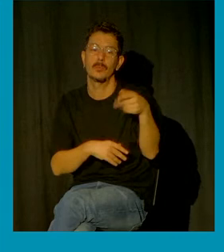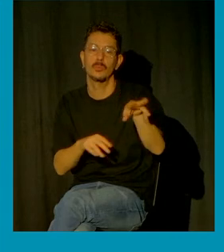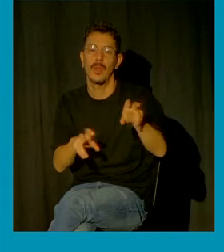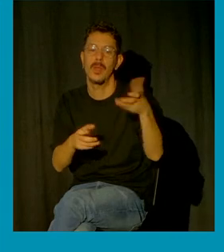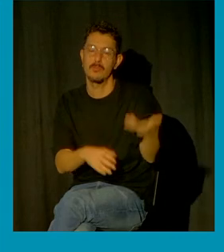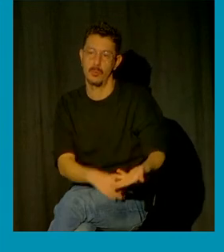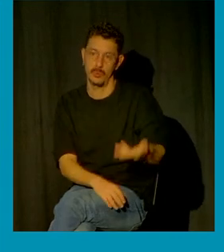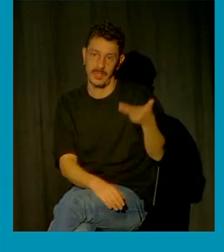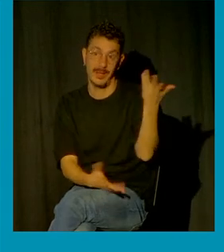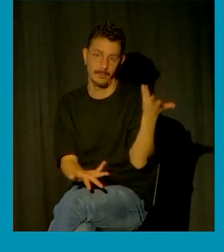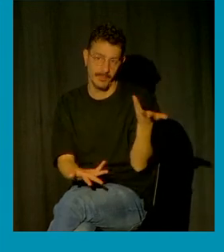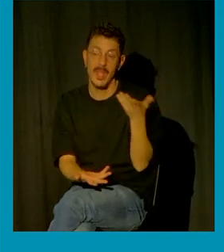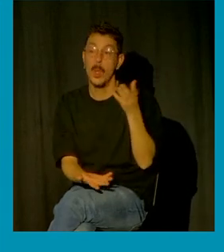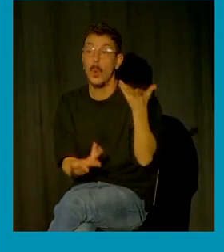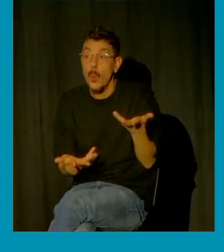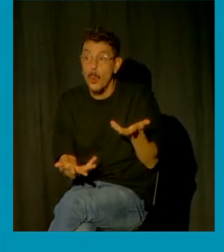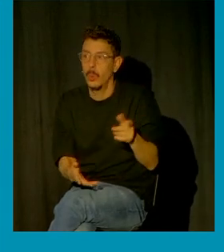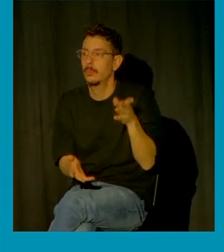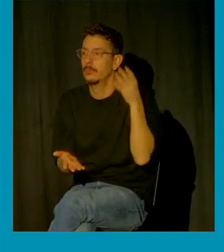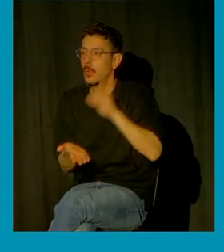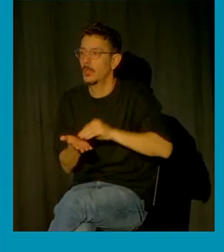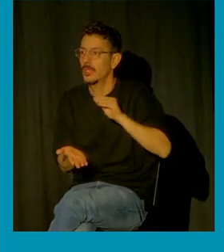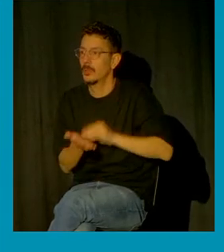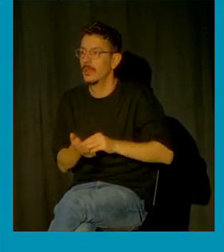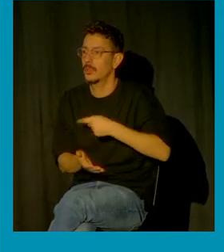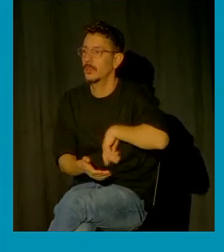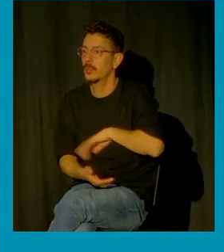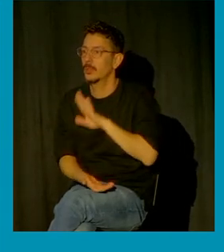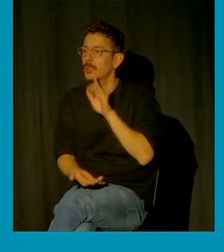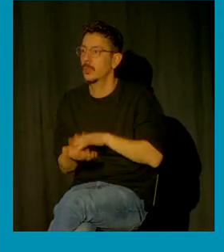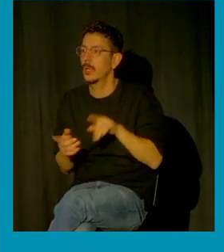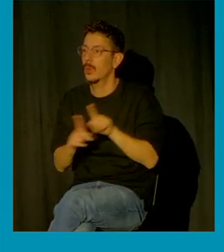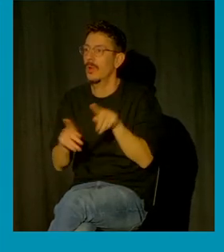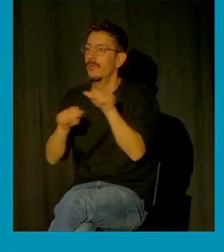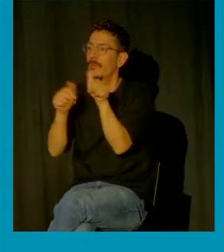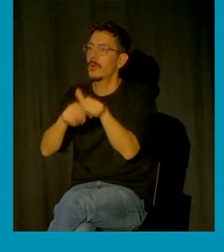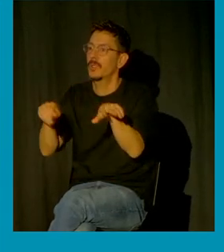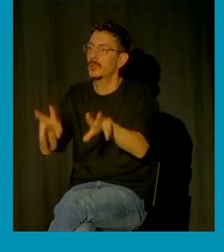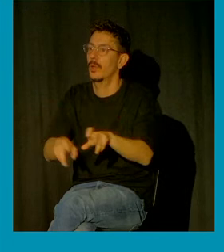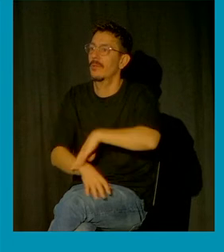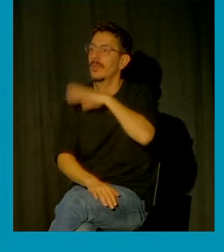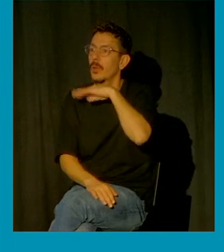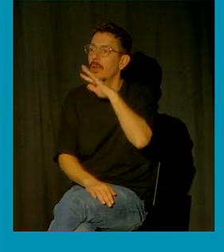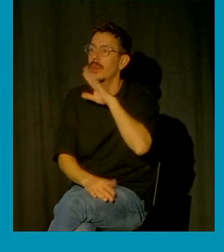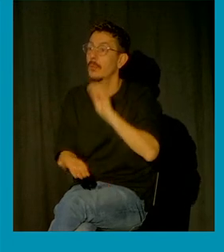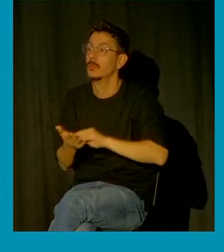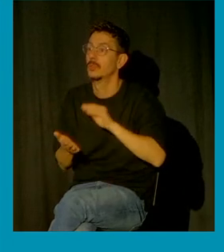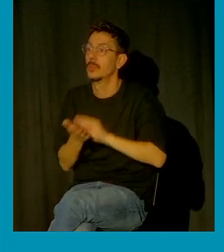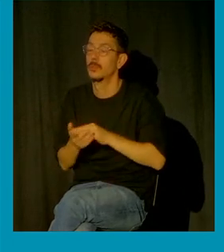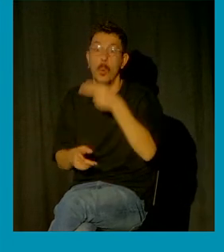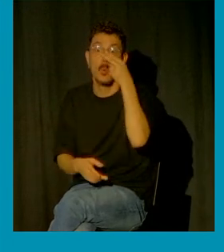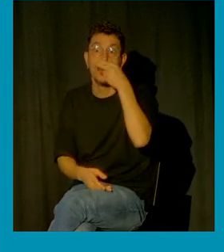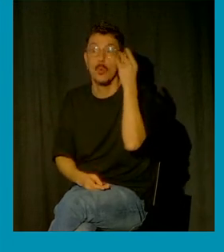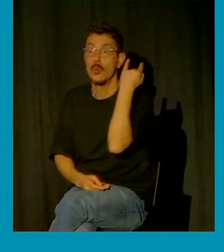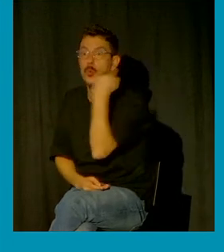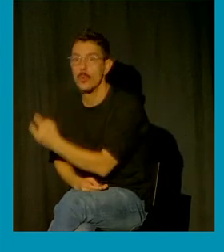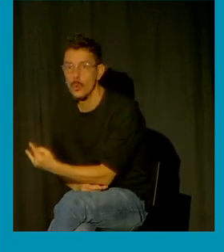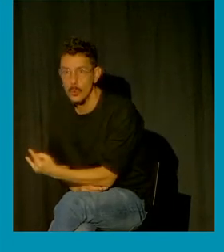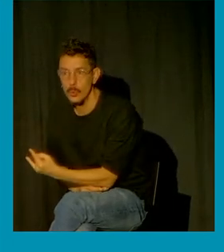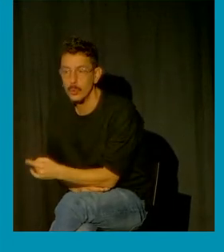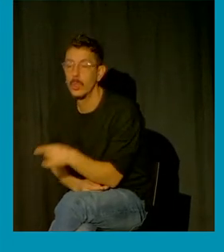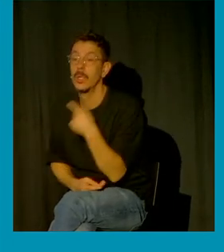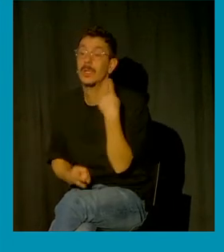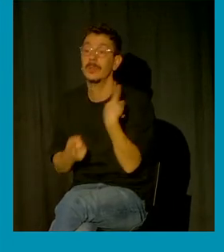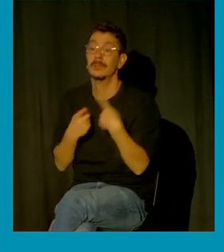moltes vegades quan tenim noves formes de violències acaparen molt l'interès perquè de cop no es genera diguem